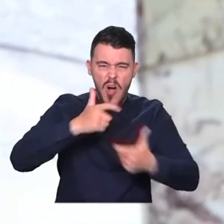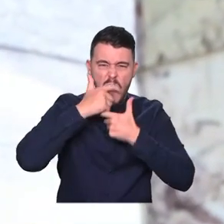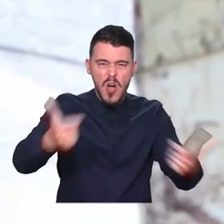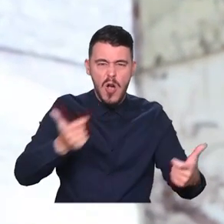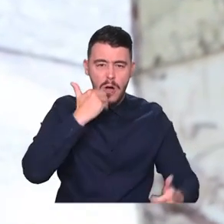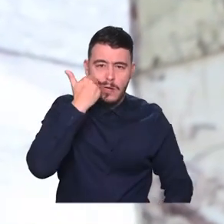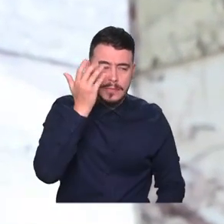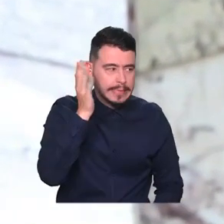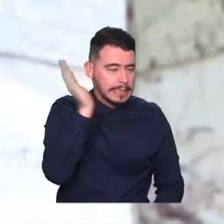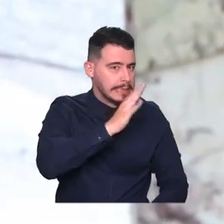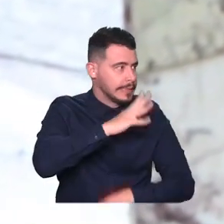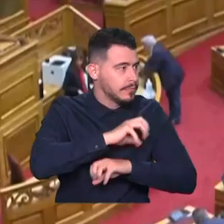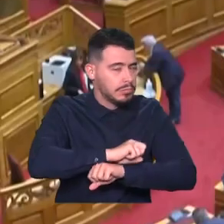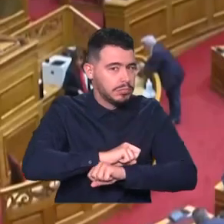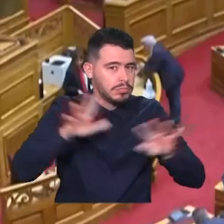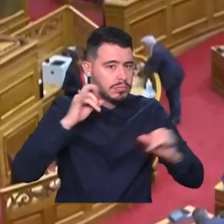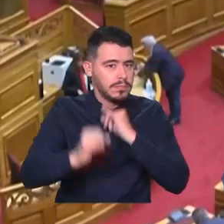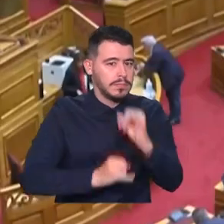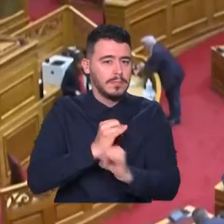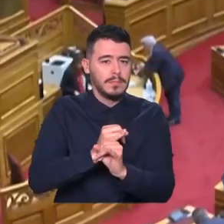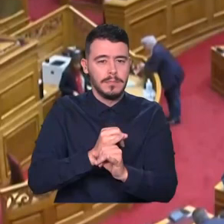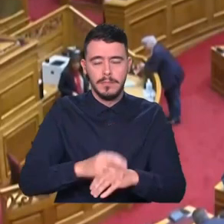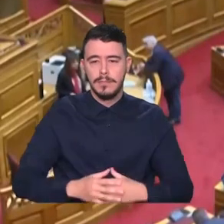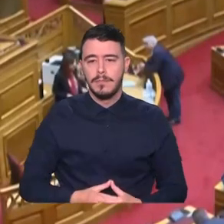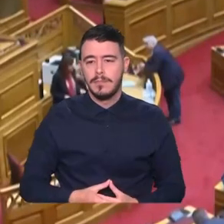κάνουν από το μεσημέρι το γύρο του διαδικτύου.